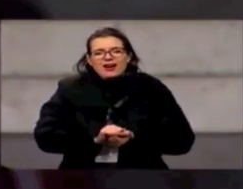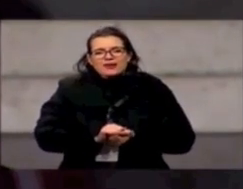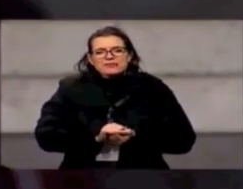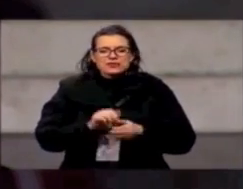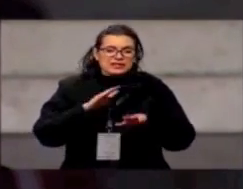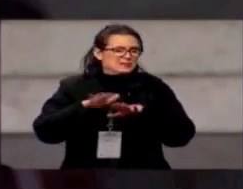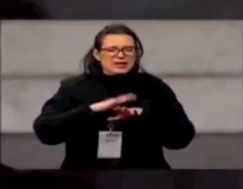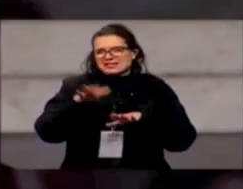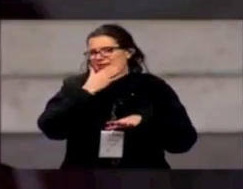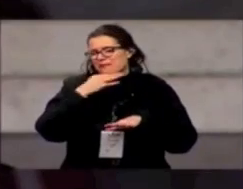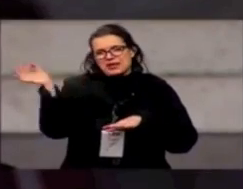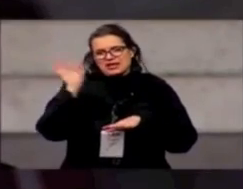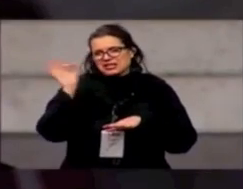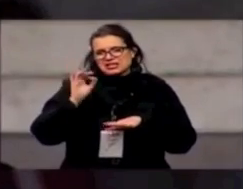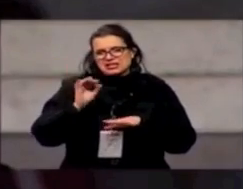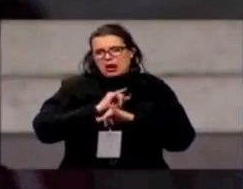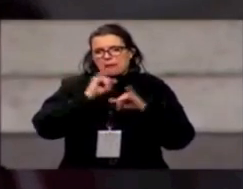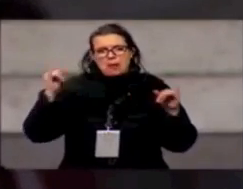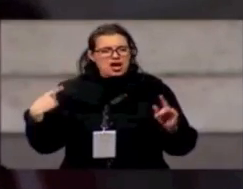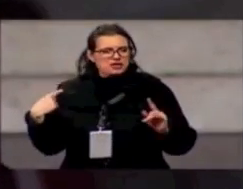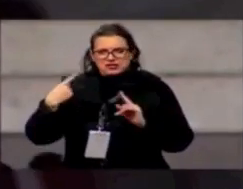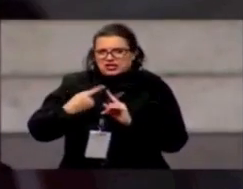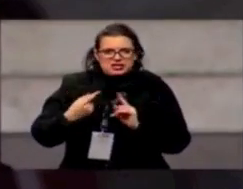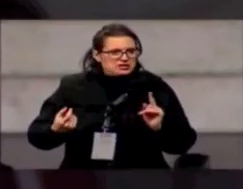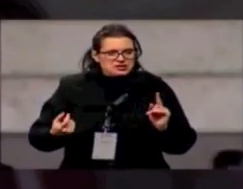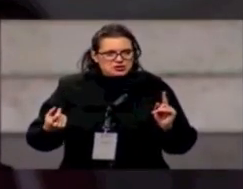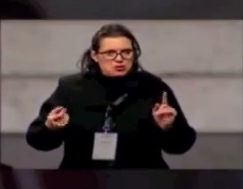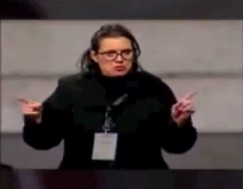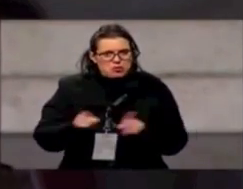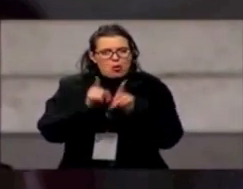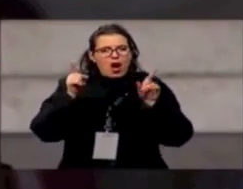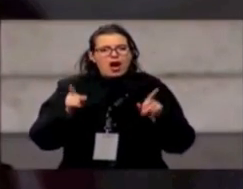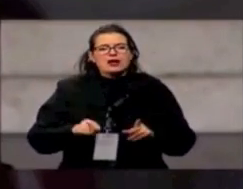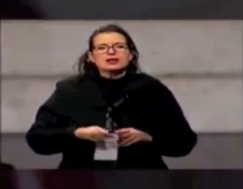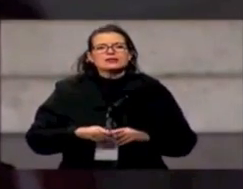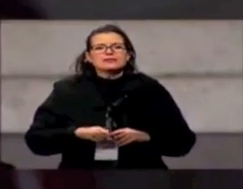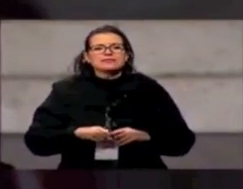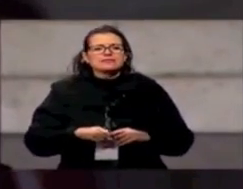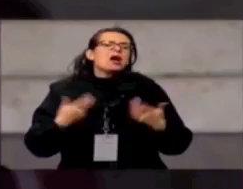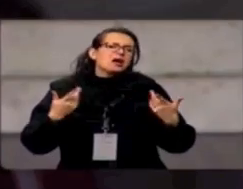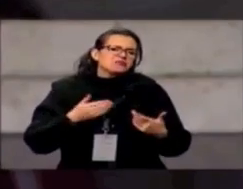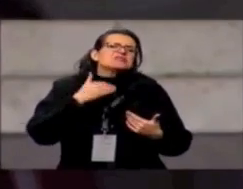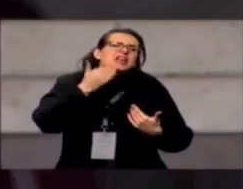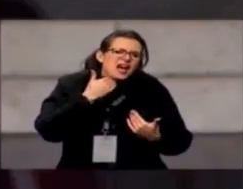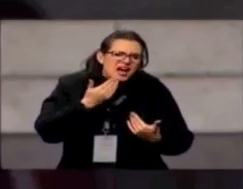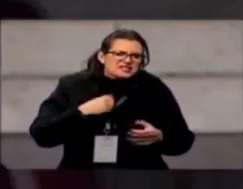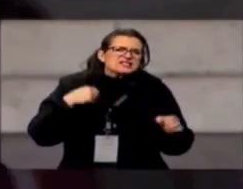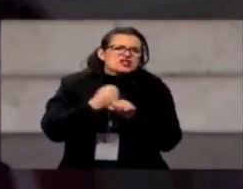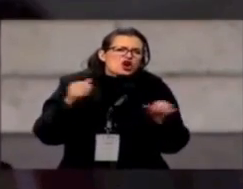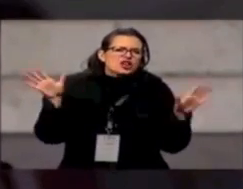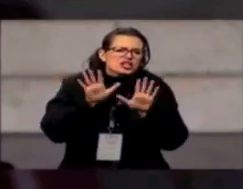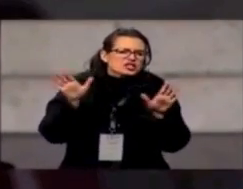mai accaduta nella storia del cinema ma anche forse Chi se ne frega della storia del cinema Un'esperienza